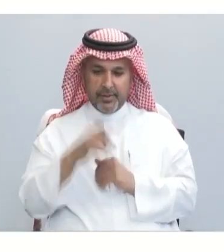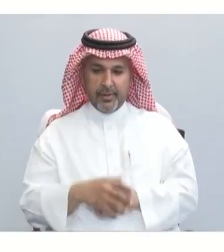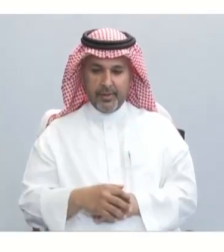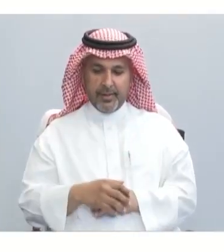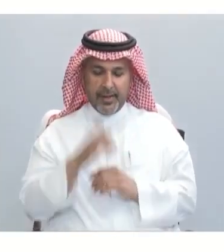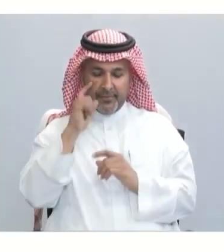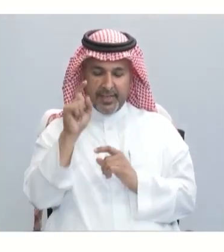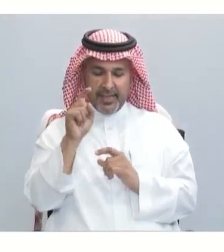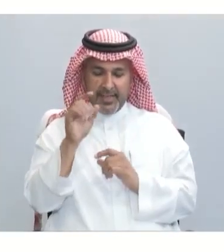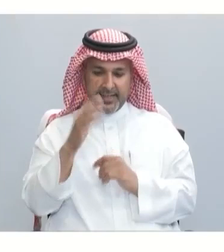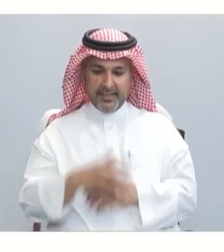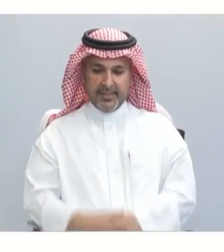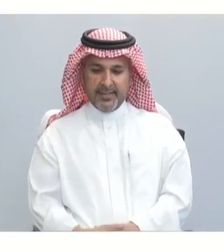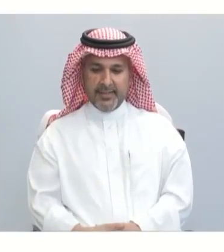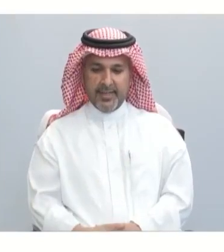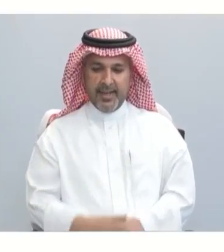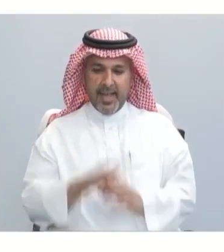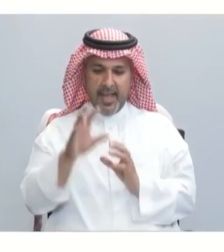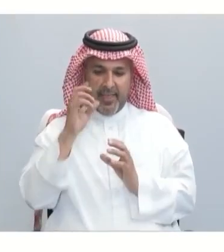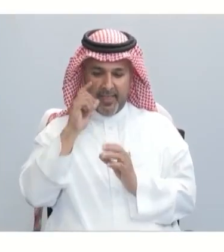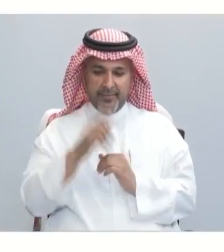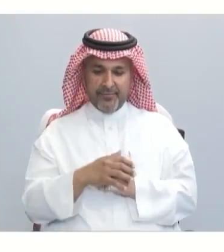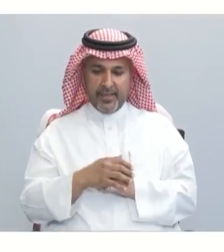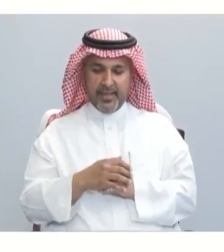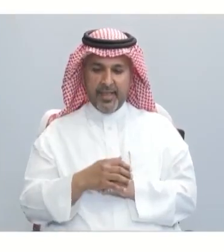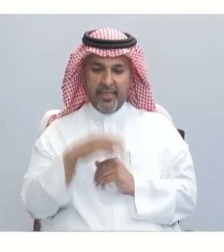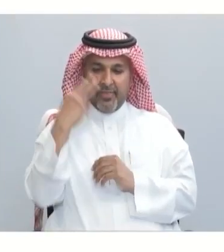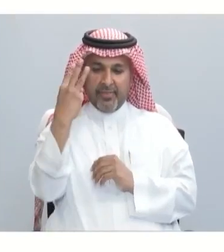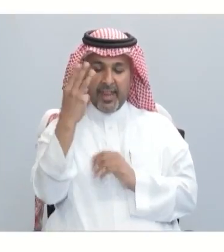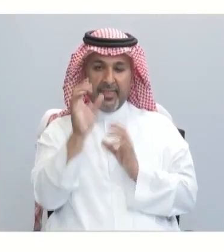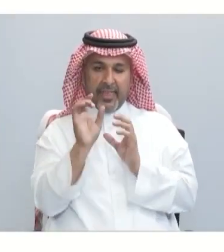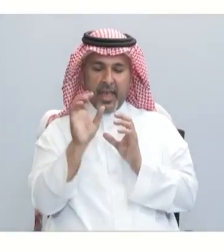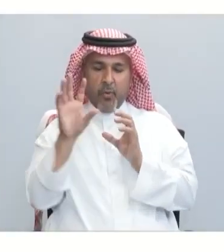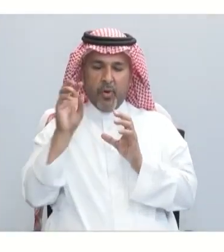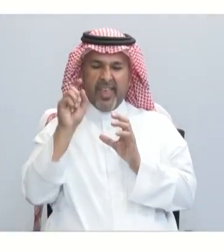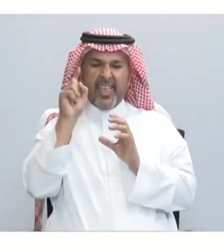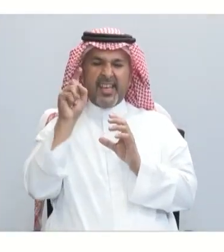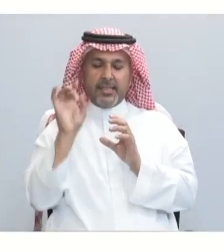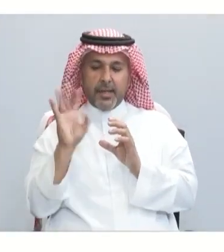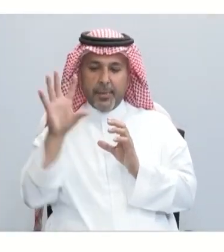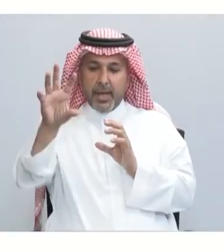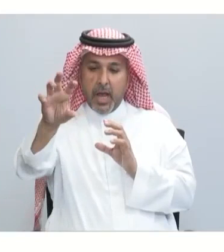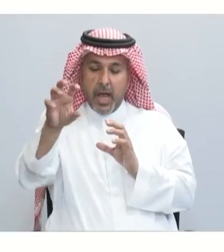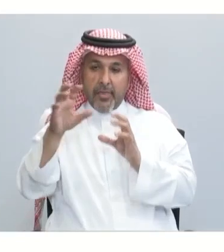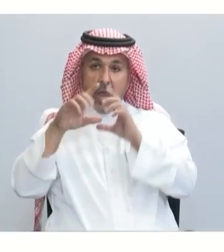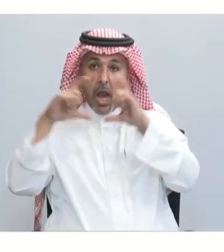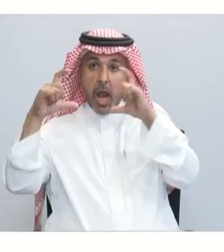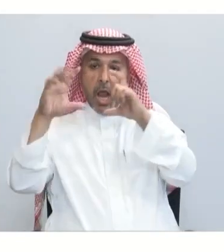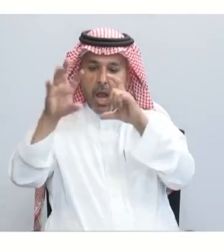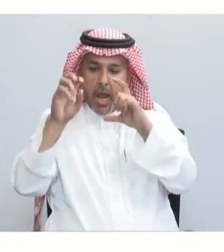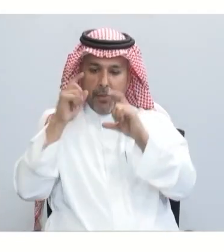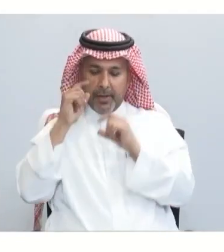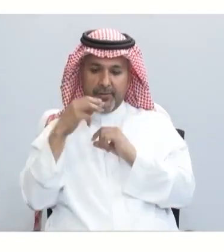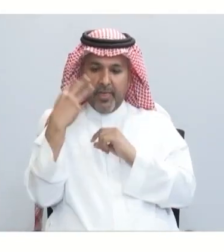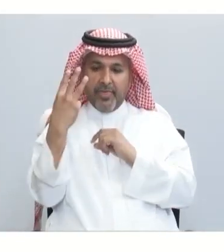بجي اللي هي تكون عندي ثلا الاكس اشيلها واحط بدالها هذه القيمه كامله اللي هي 3